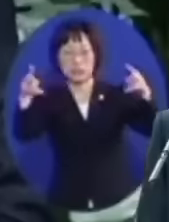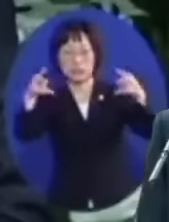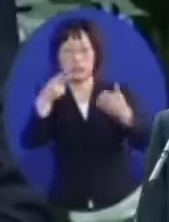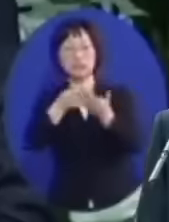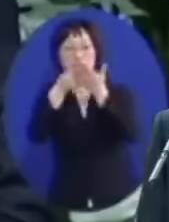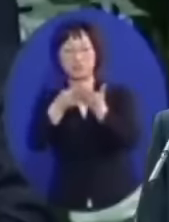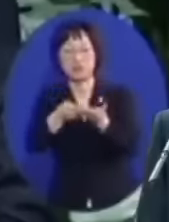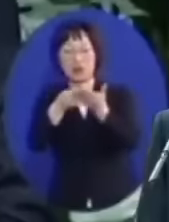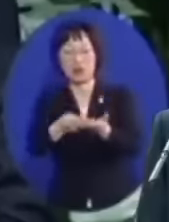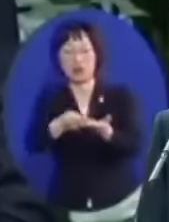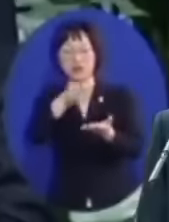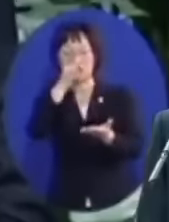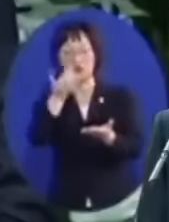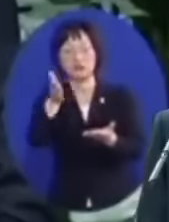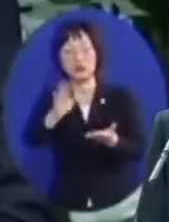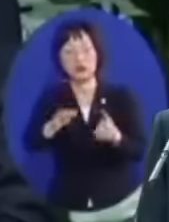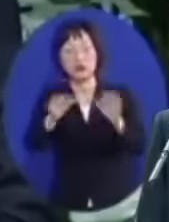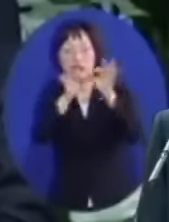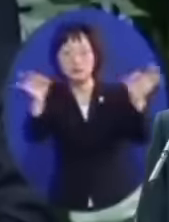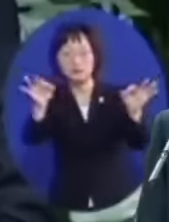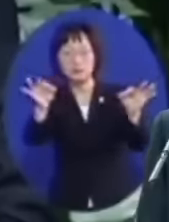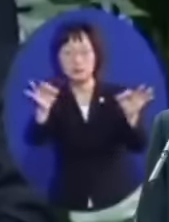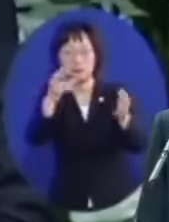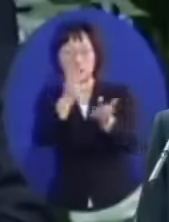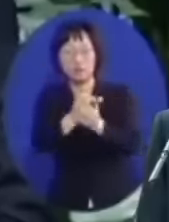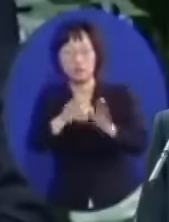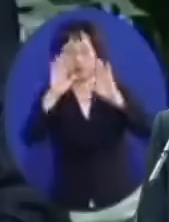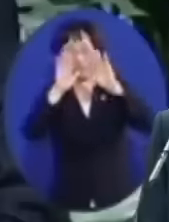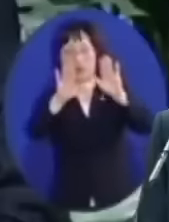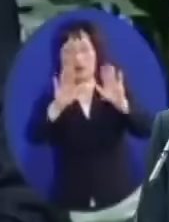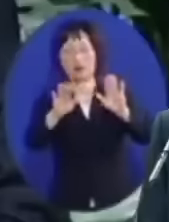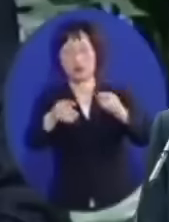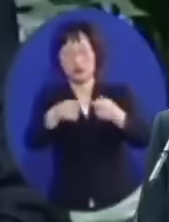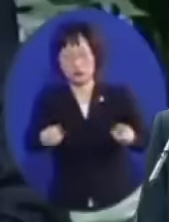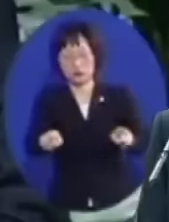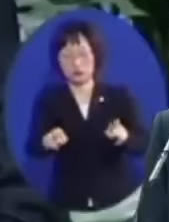2층에도 십계명을 매달아 놓았고 아래층에도